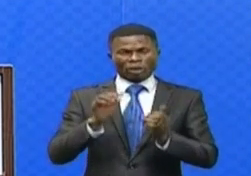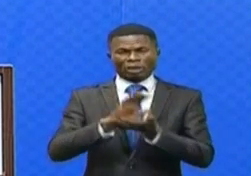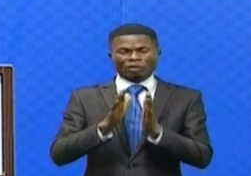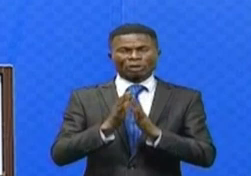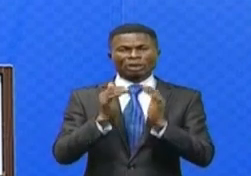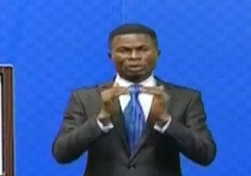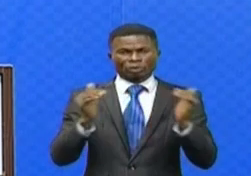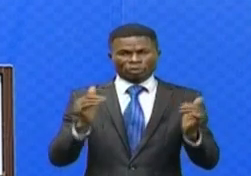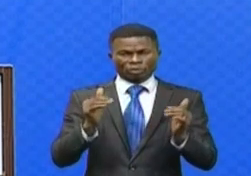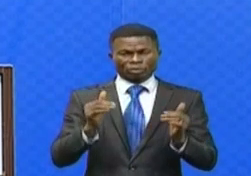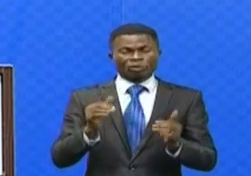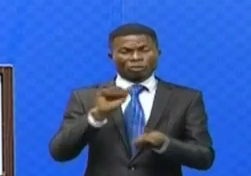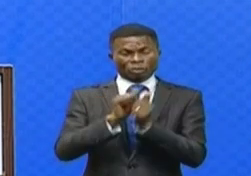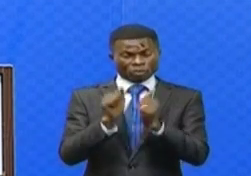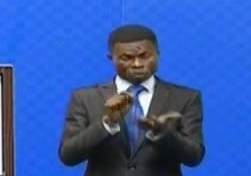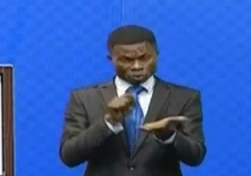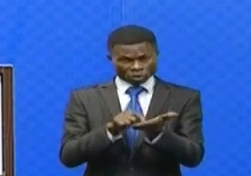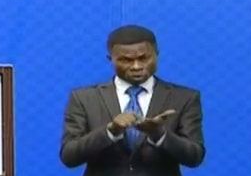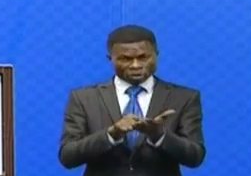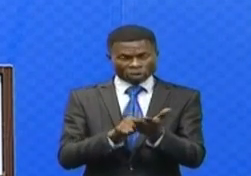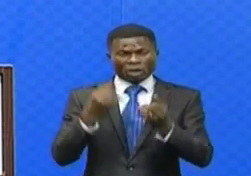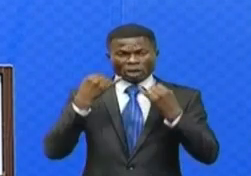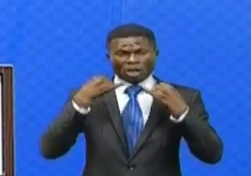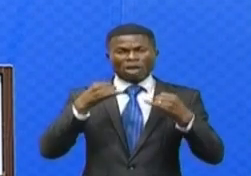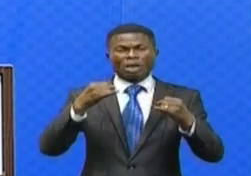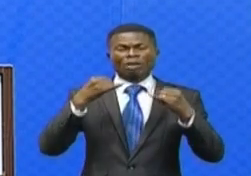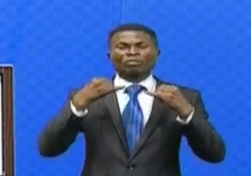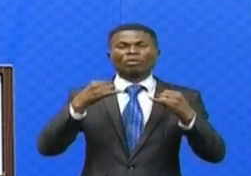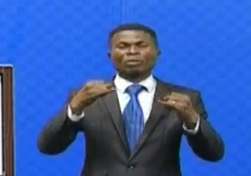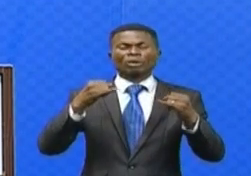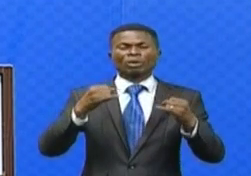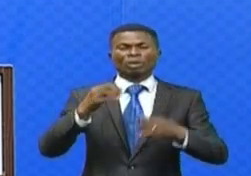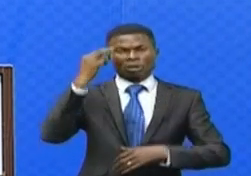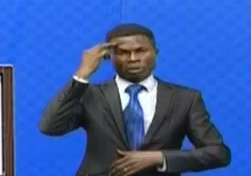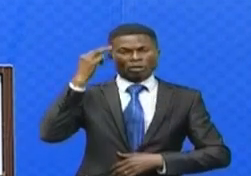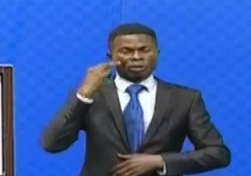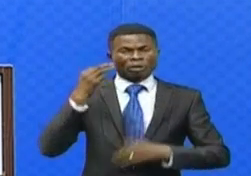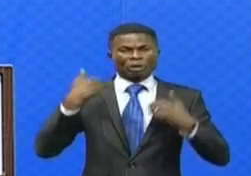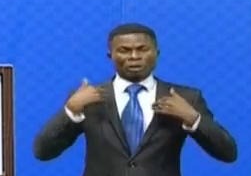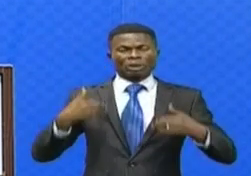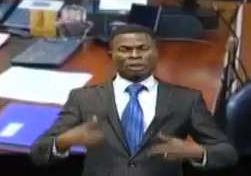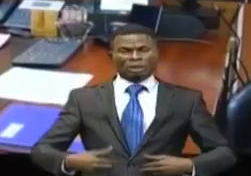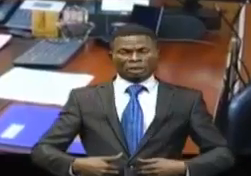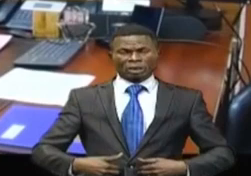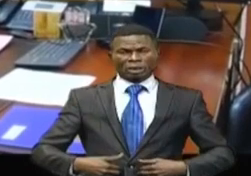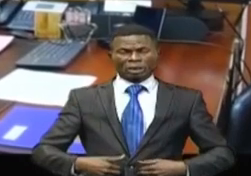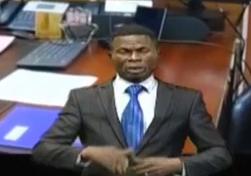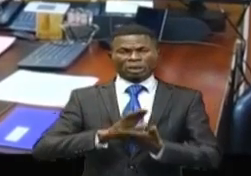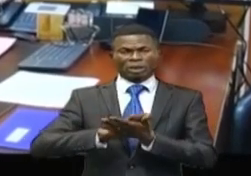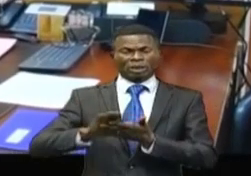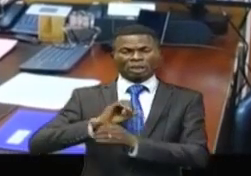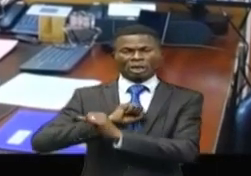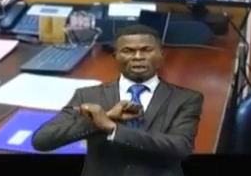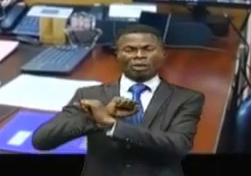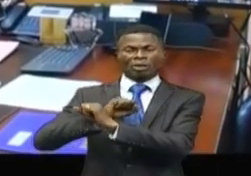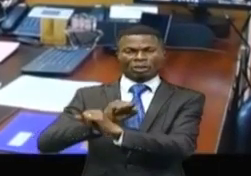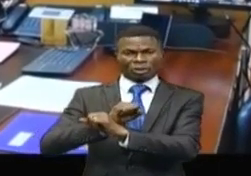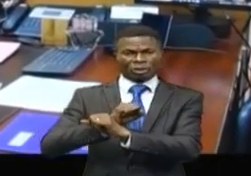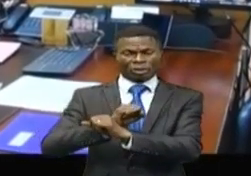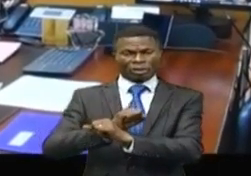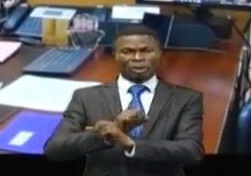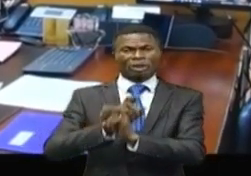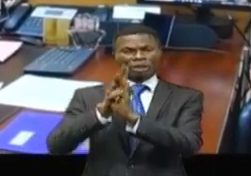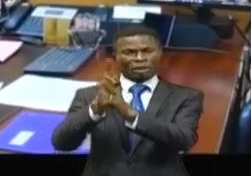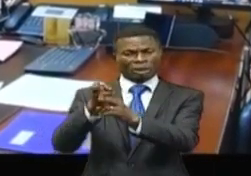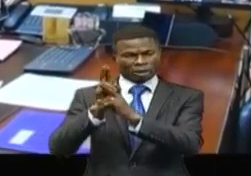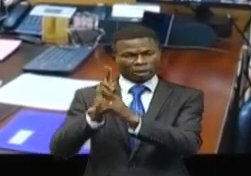toujours sur ces chapitres de points d'information le ministre de la santé publique hygiène et prévention a présenté